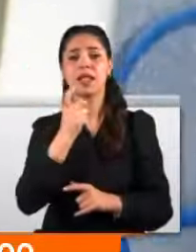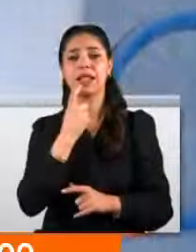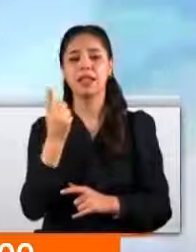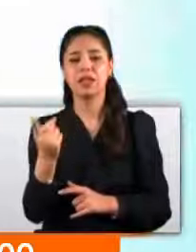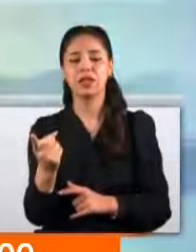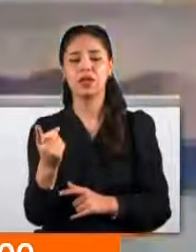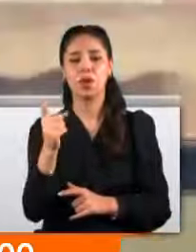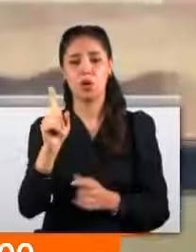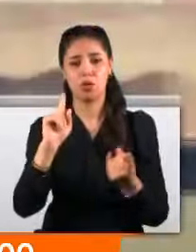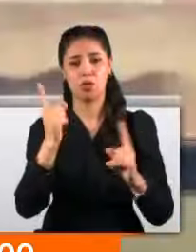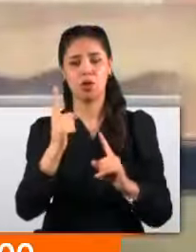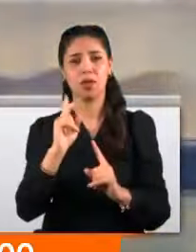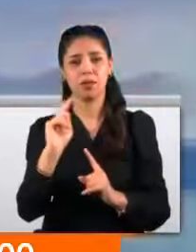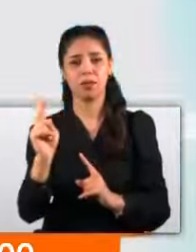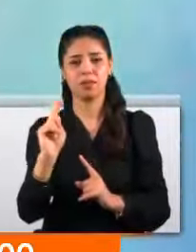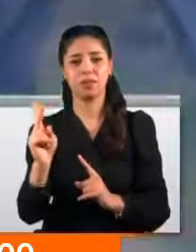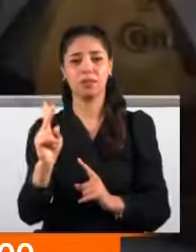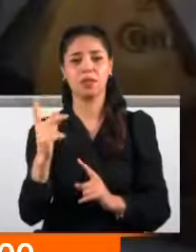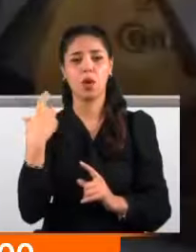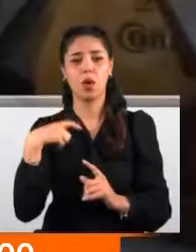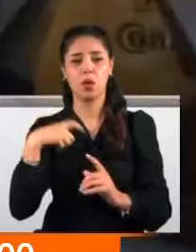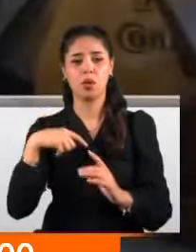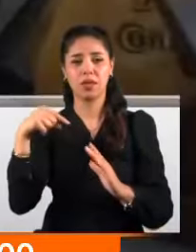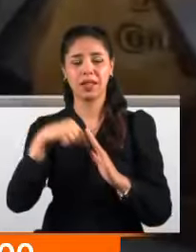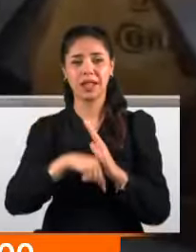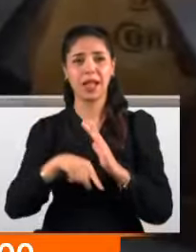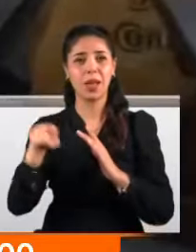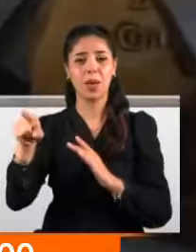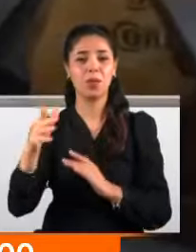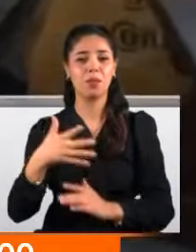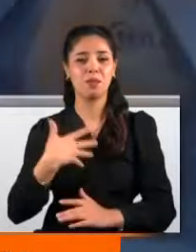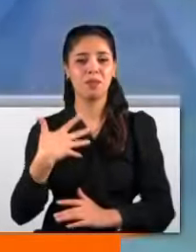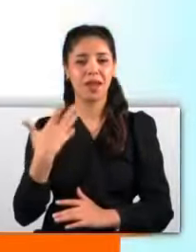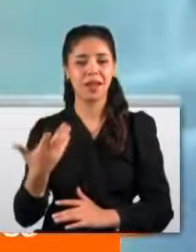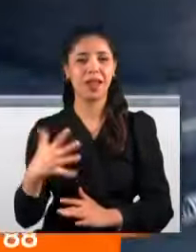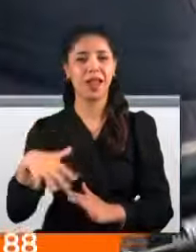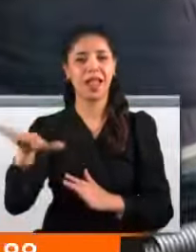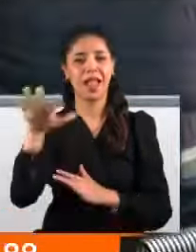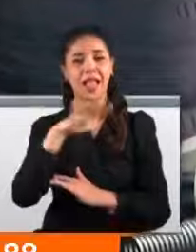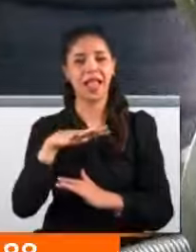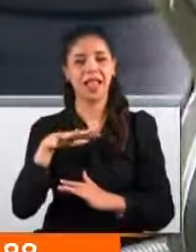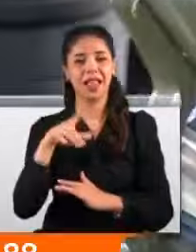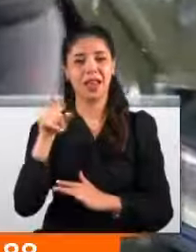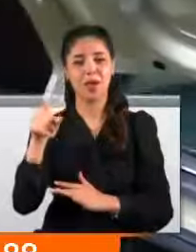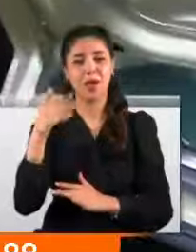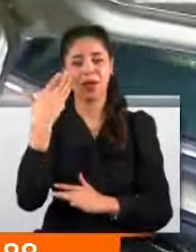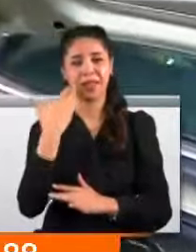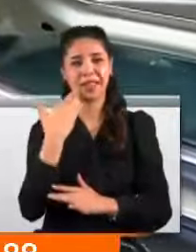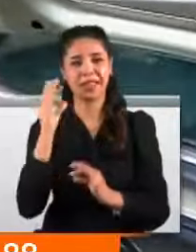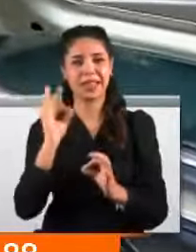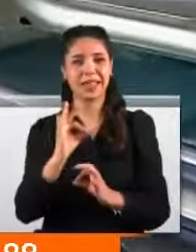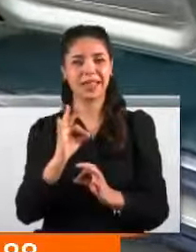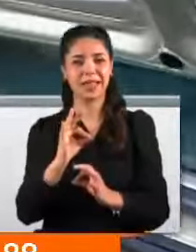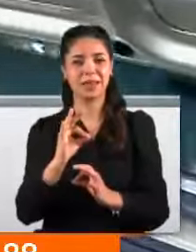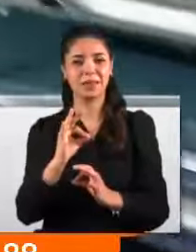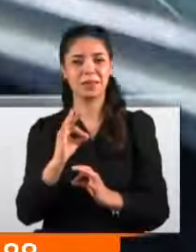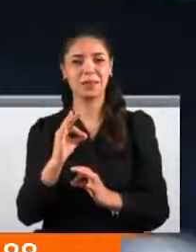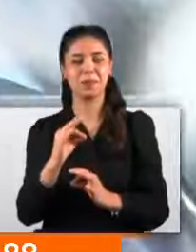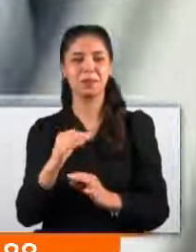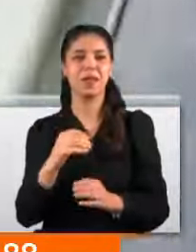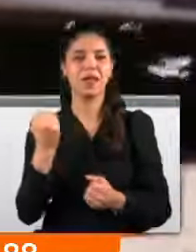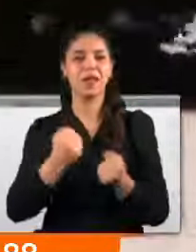döneme ait ve özellikleri herkes onu merak ediyor. Herkes onu izliyor. Gelin şimdi bir de